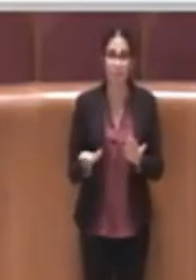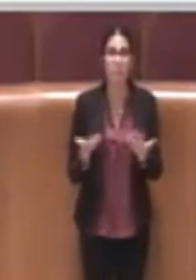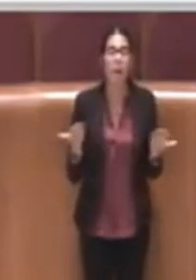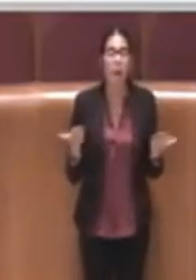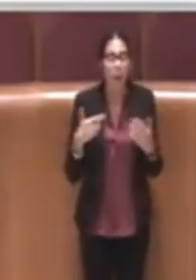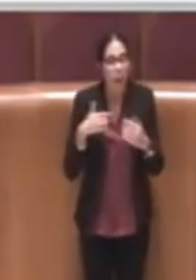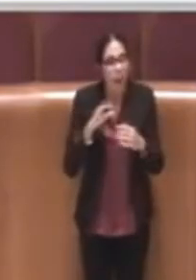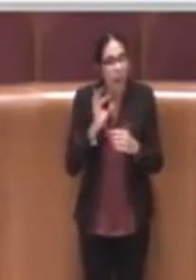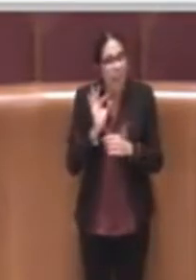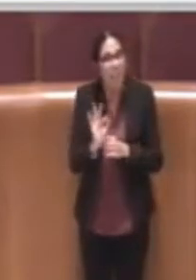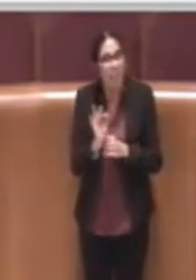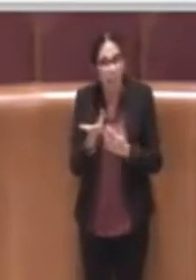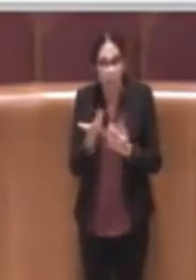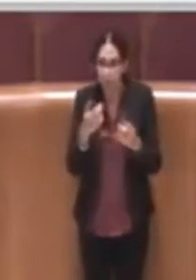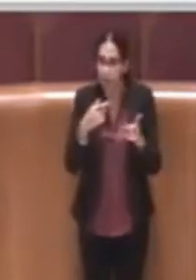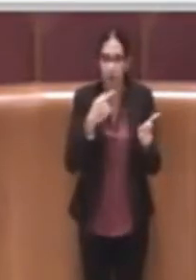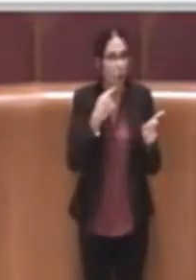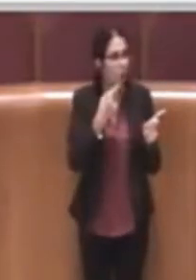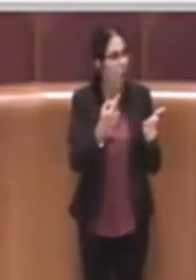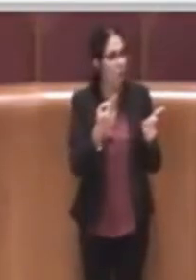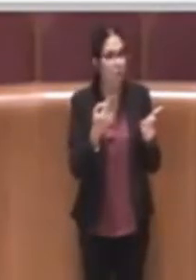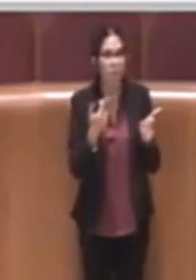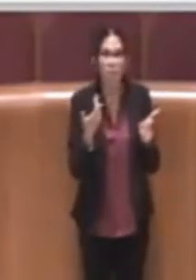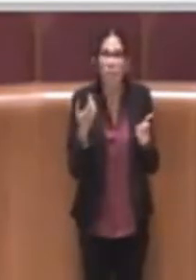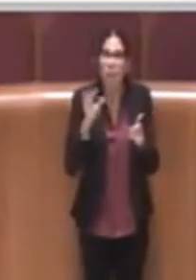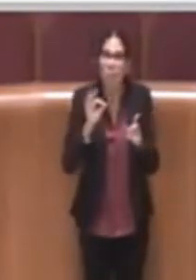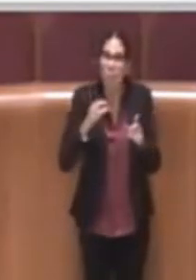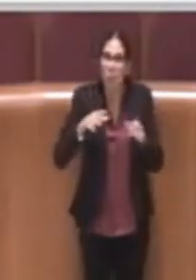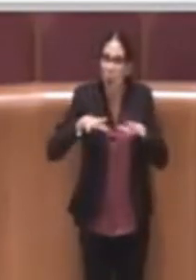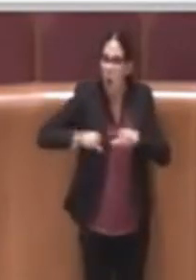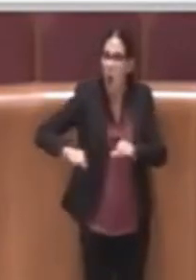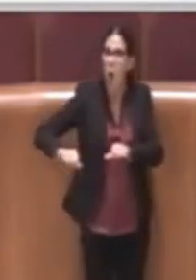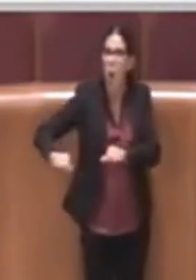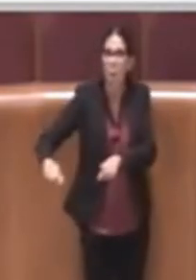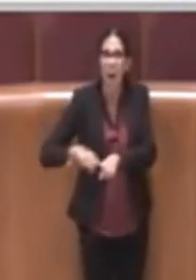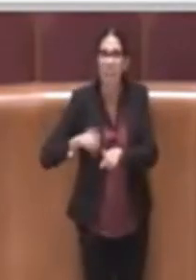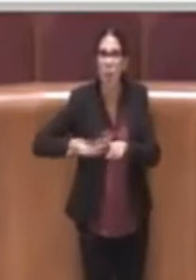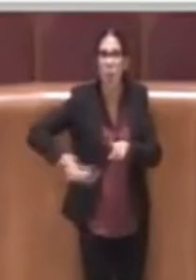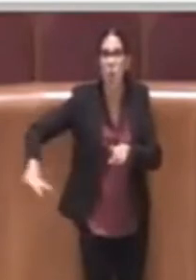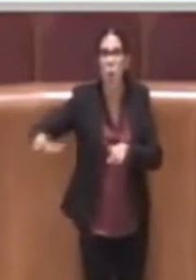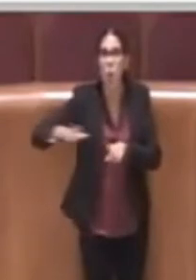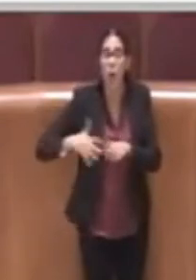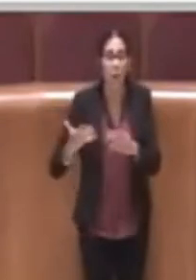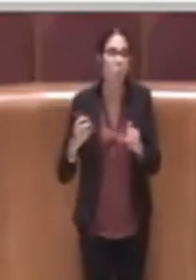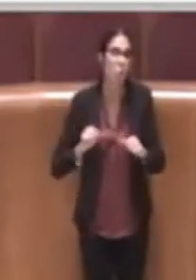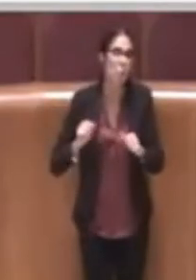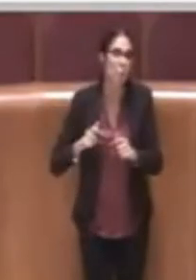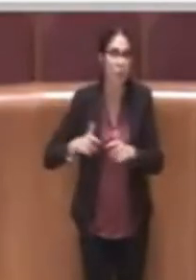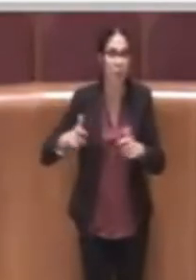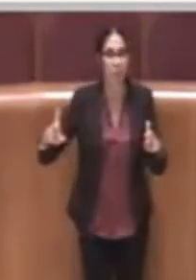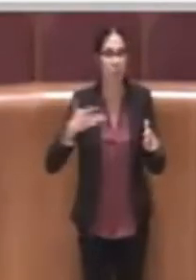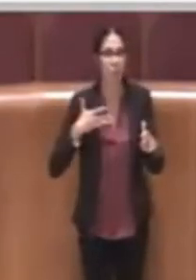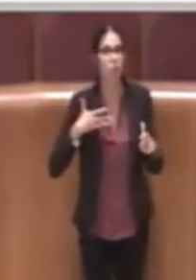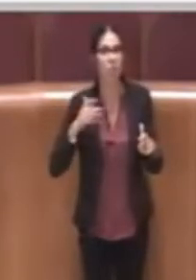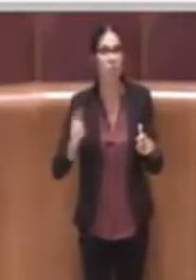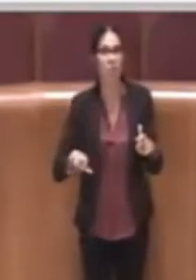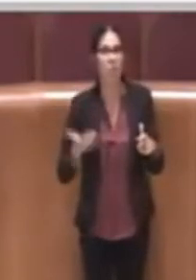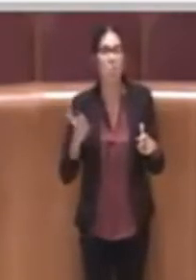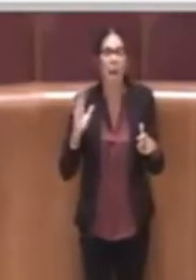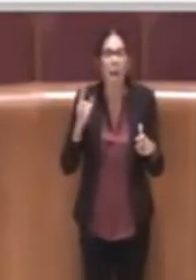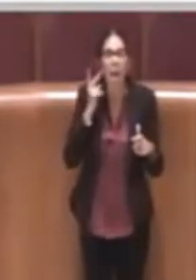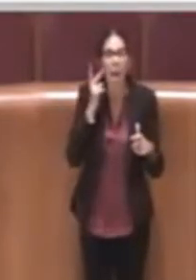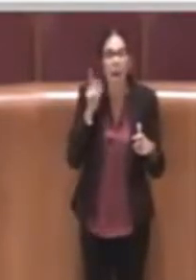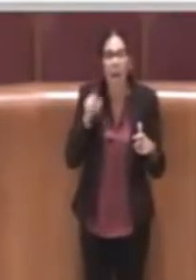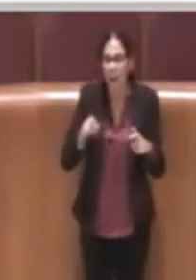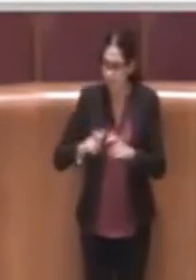al consumo di suolo. Qualcuno ha fatto riferimento al consumo di suolo. Probabilmente ci sarà stato un incremento, ma andiamo a vedere. Da che